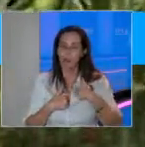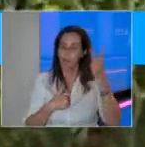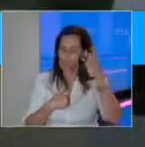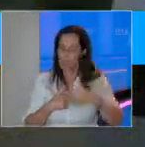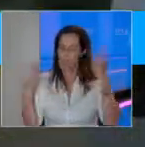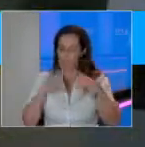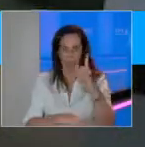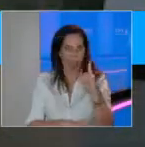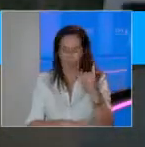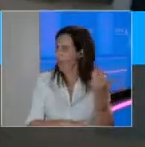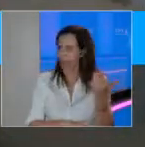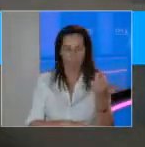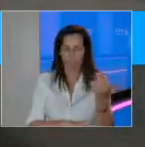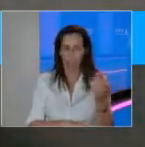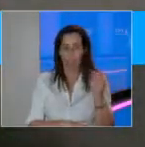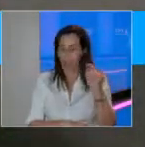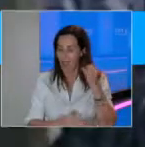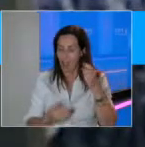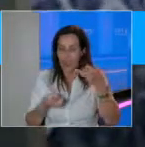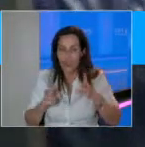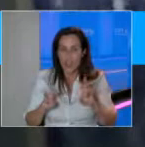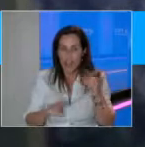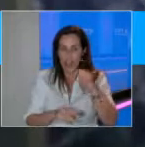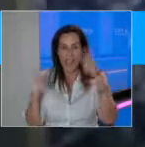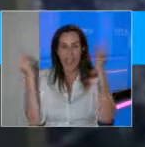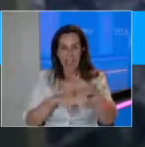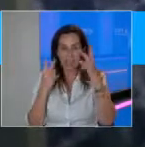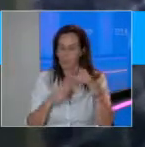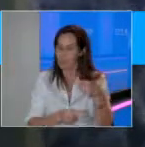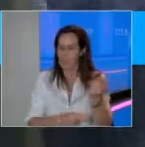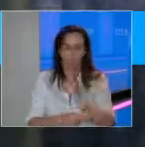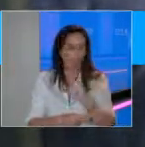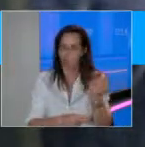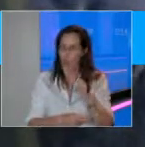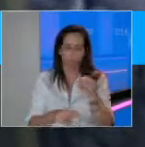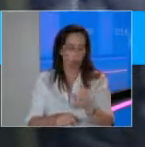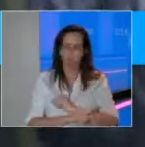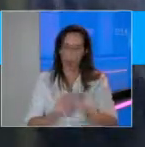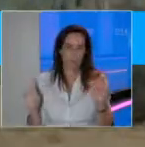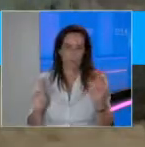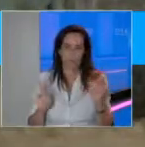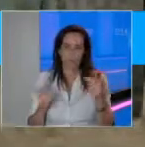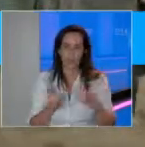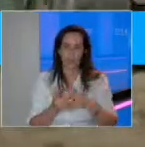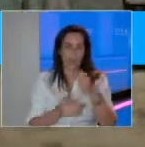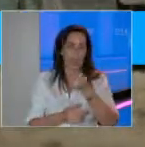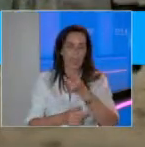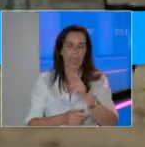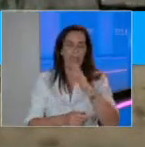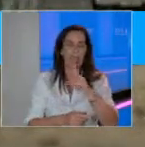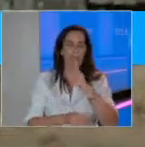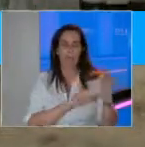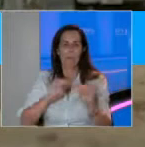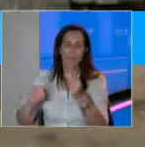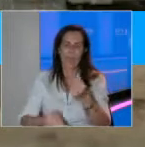להסדרה, אבל הדרך, הטקטיקה להגיע לשם, היא לא עוברת דרך זה שהקטרים מעבירים כסף או